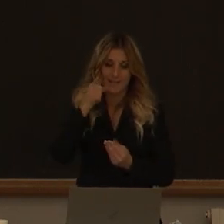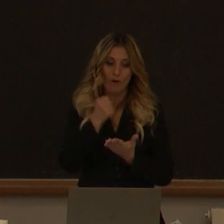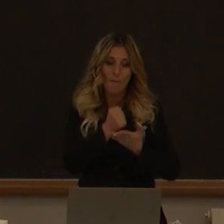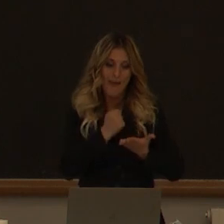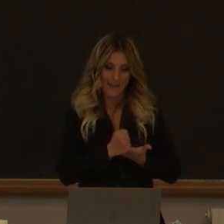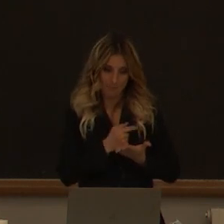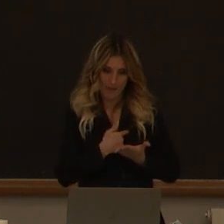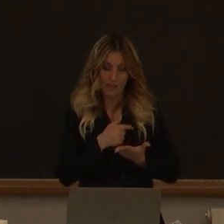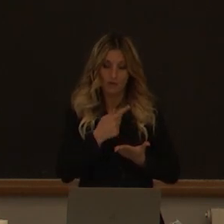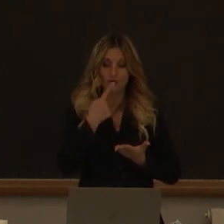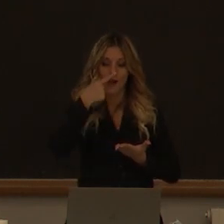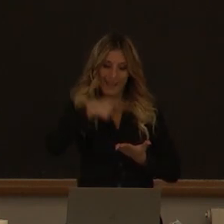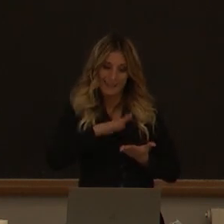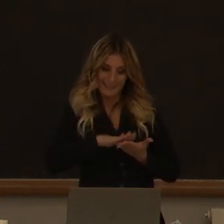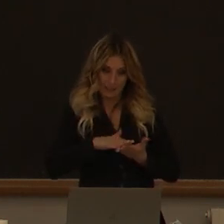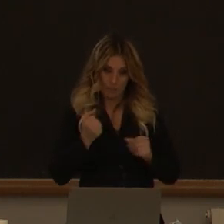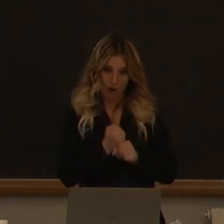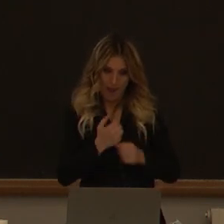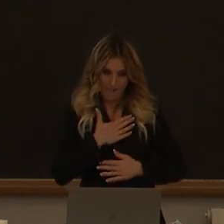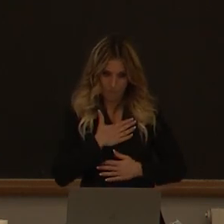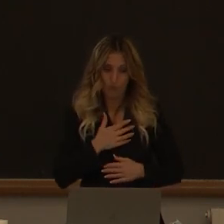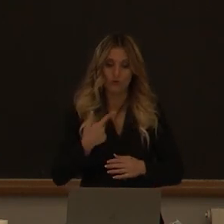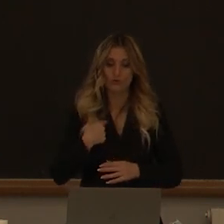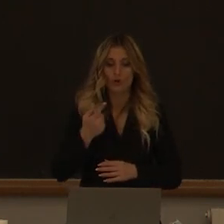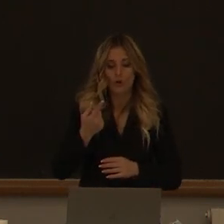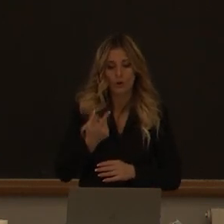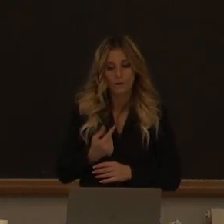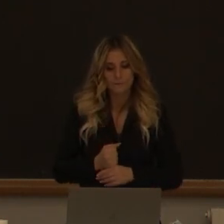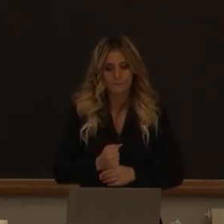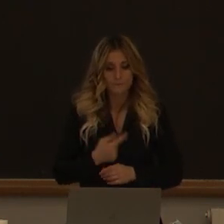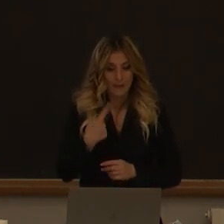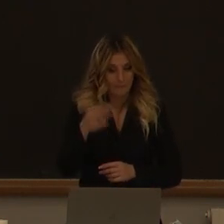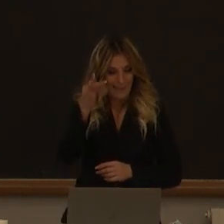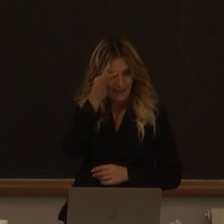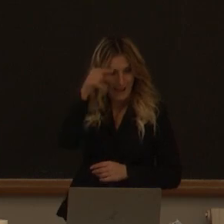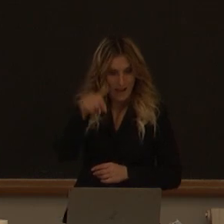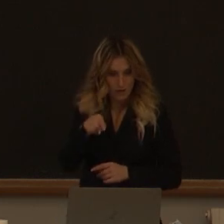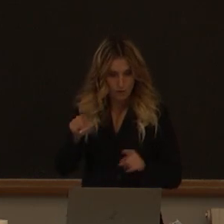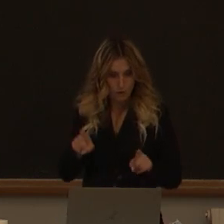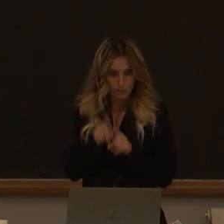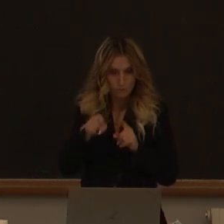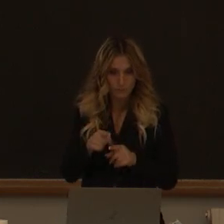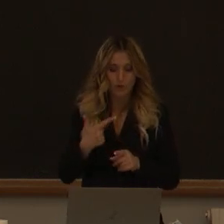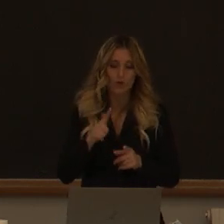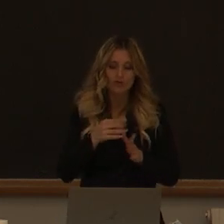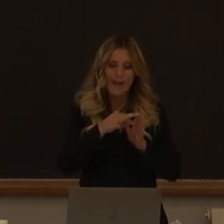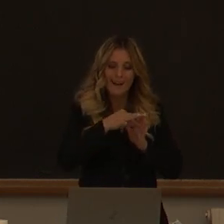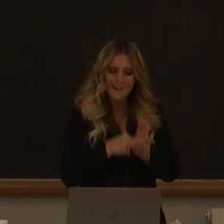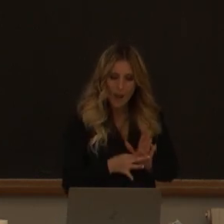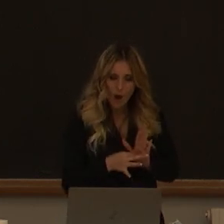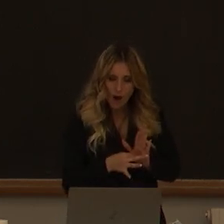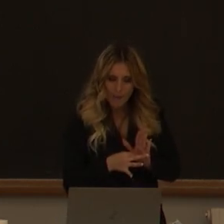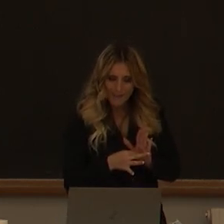fare questo tipo di professione. Non vi sono neanche in questo caso, diciamo, delle